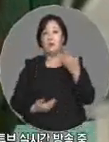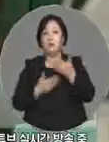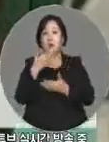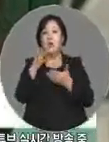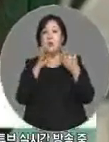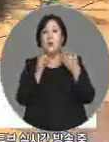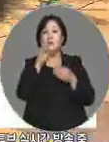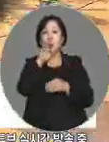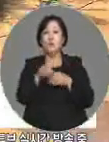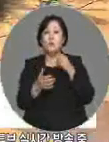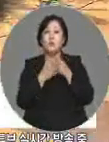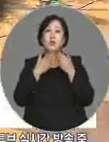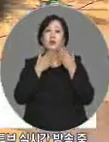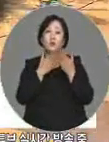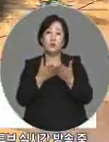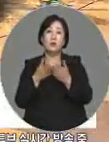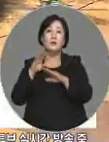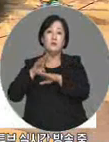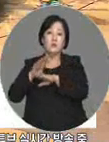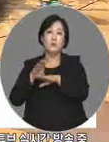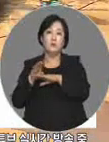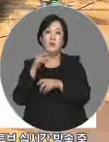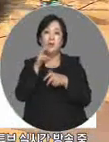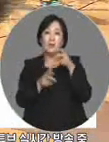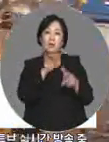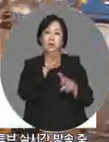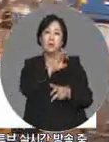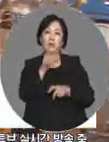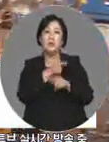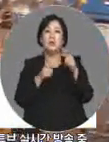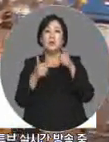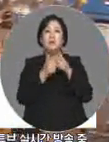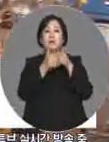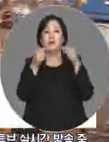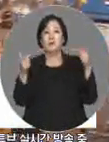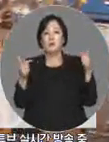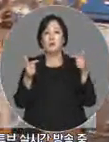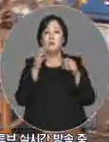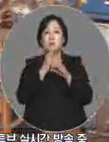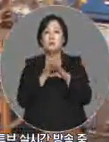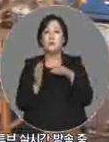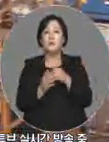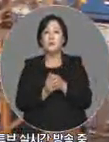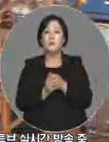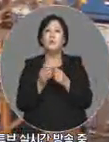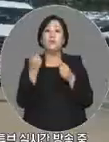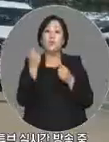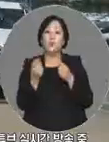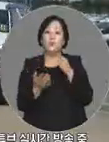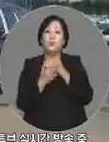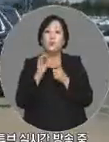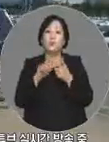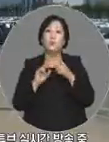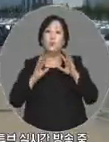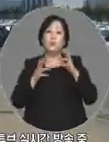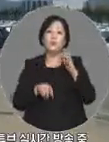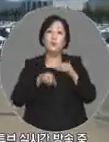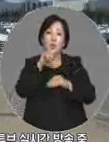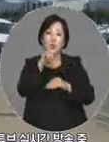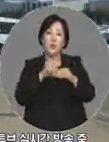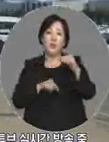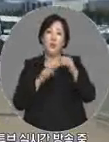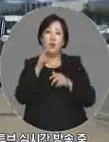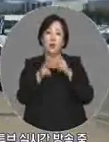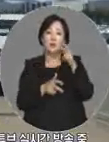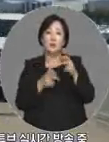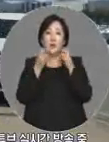있고 조선, 자동차 등 산업 전방위로 피해가 확산되고 있습니다. 이와 함께 국내외에 공장 신증설에